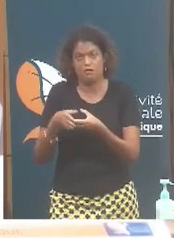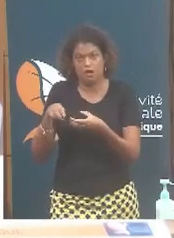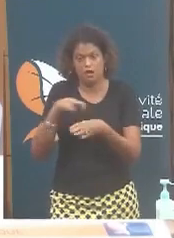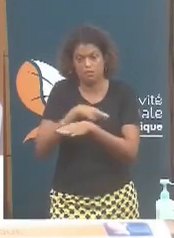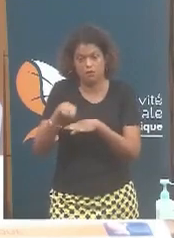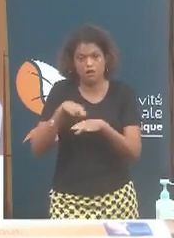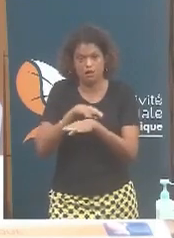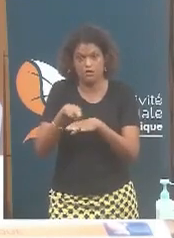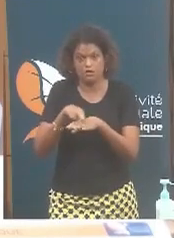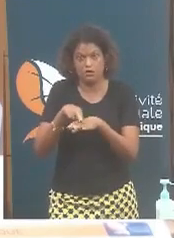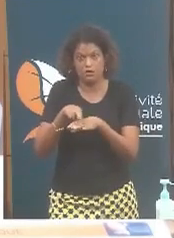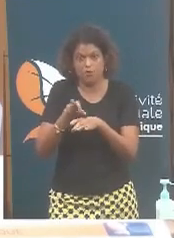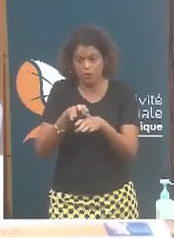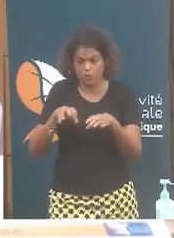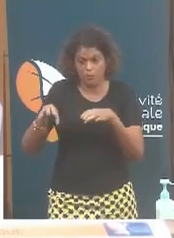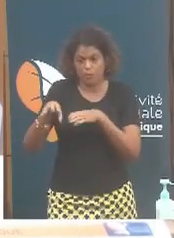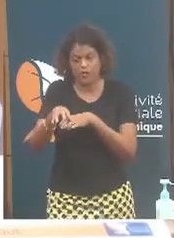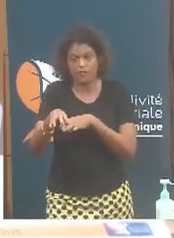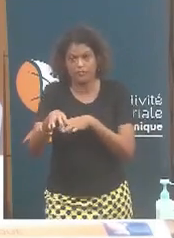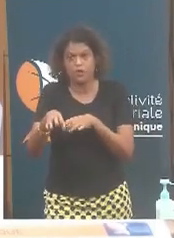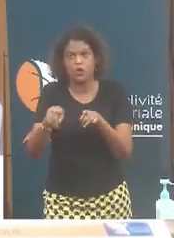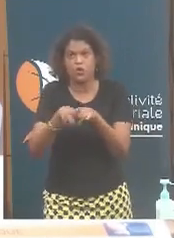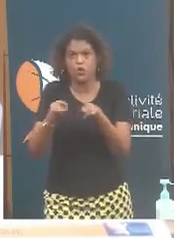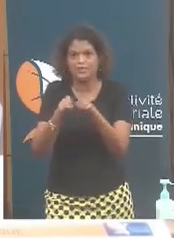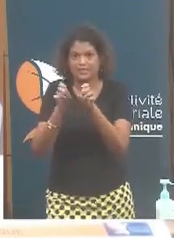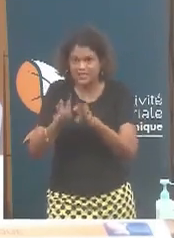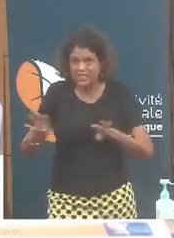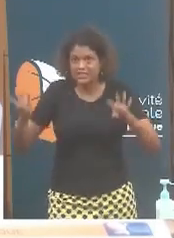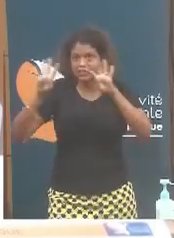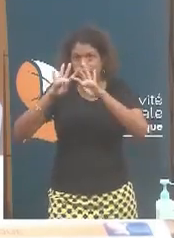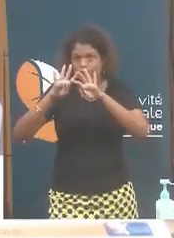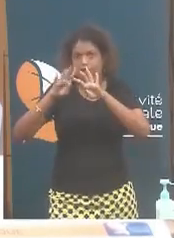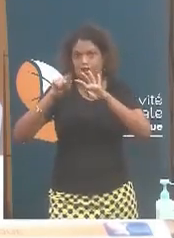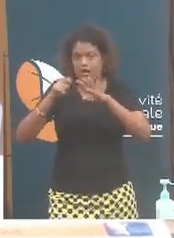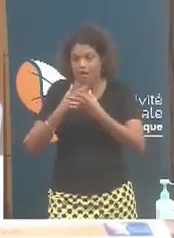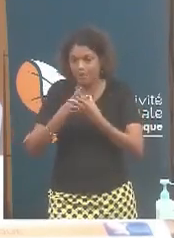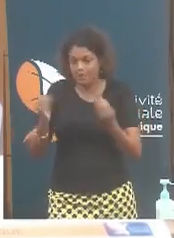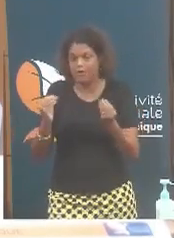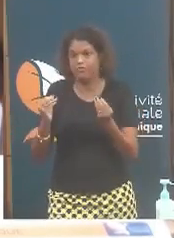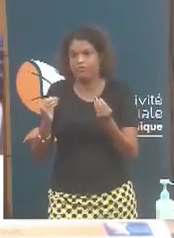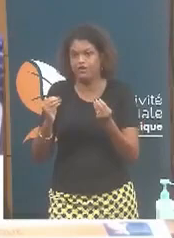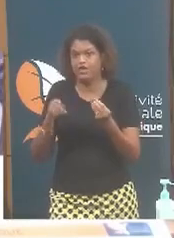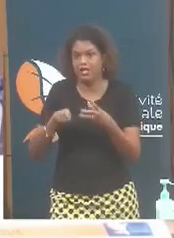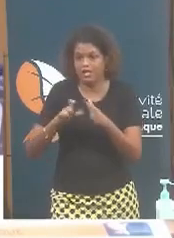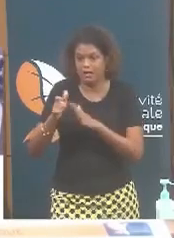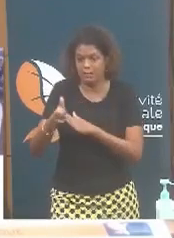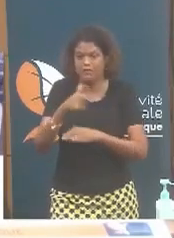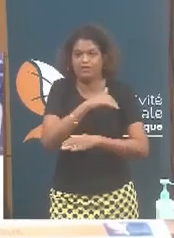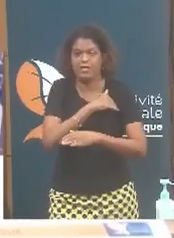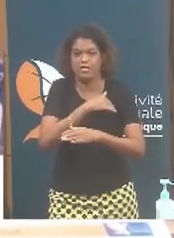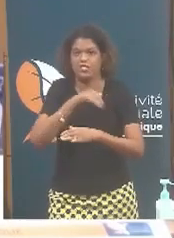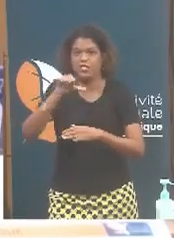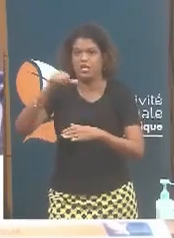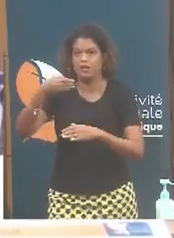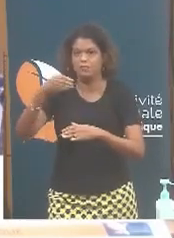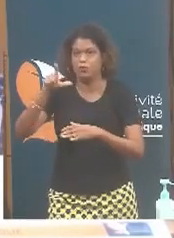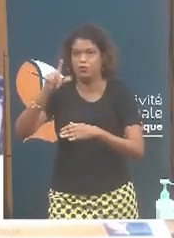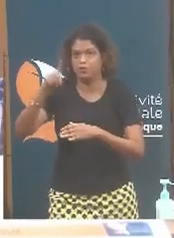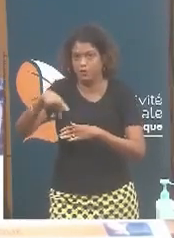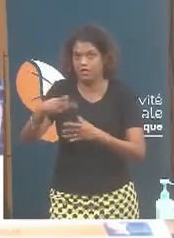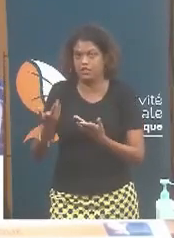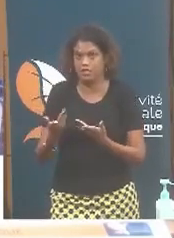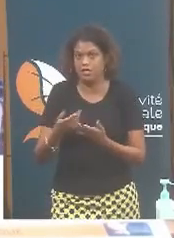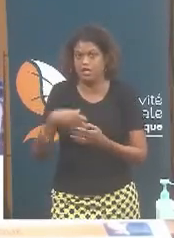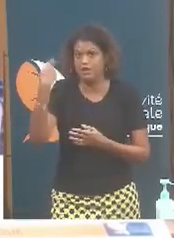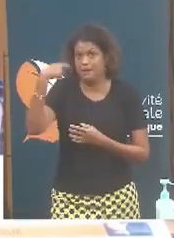région, plus la GEFMA, on le faisait disparaître, et ça devenait une agence AM2P. Le